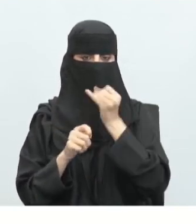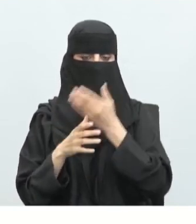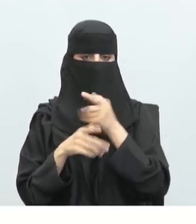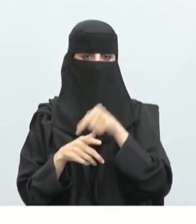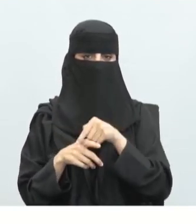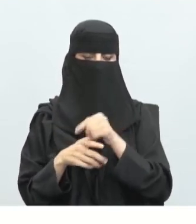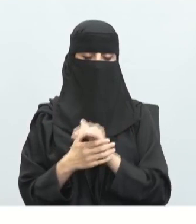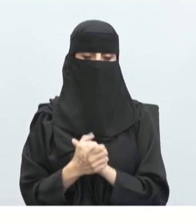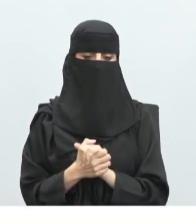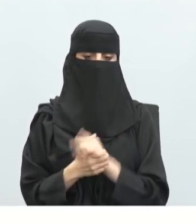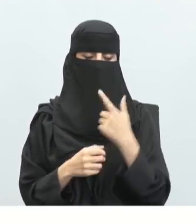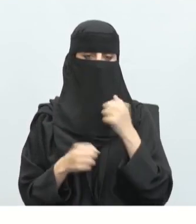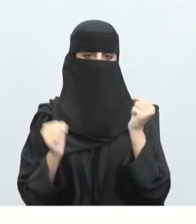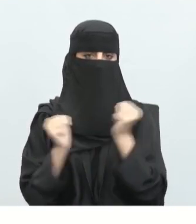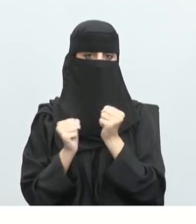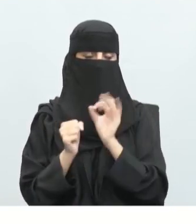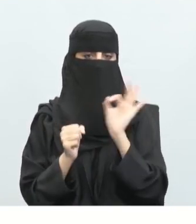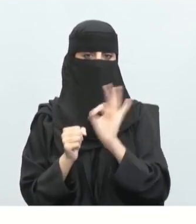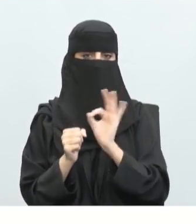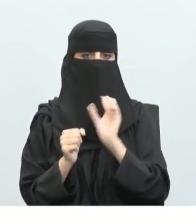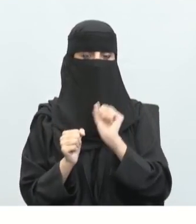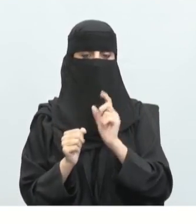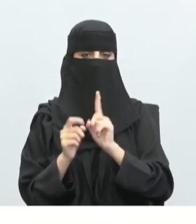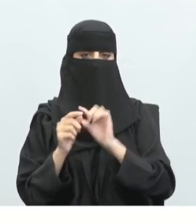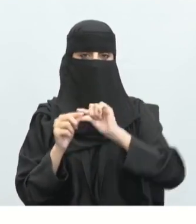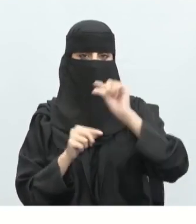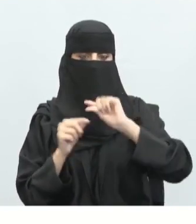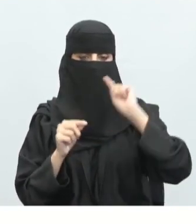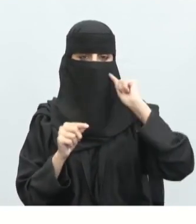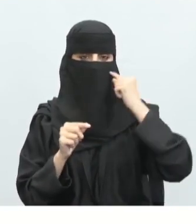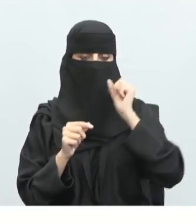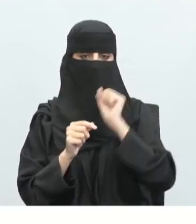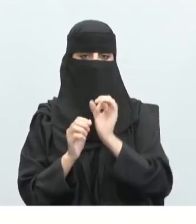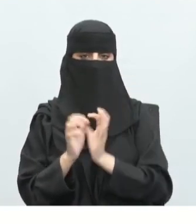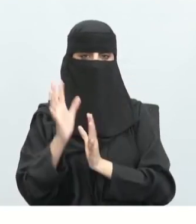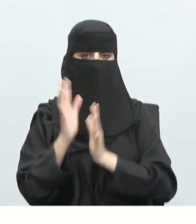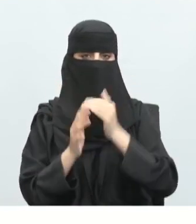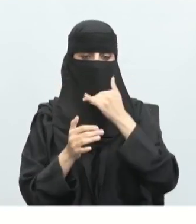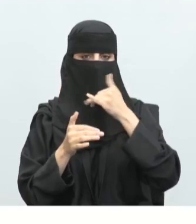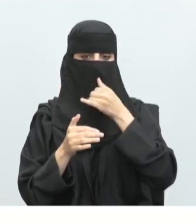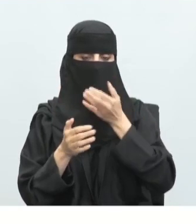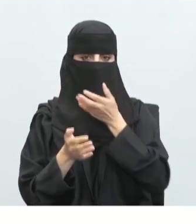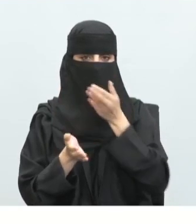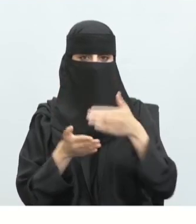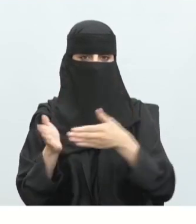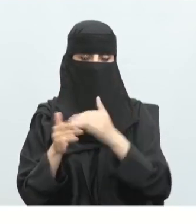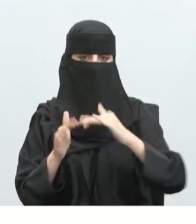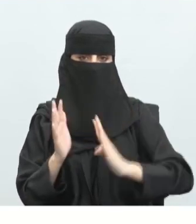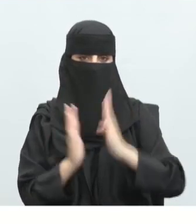هكذا انها كقطب القصب التي تنمو على جوانب